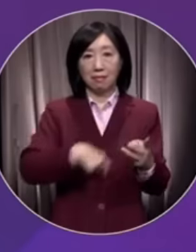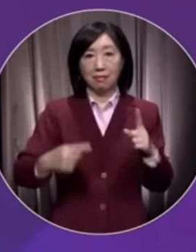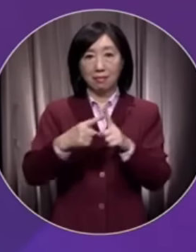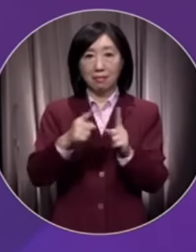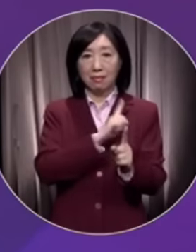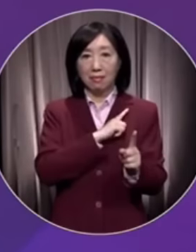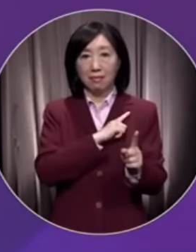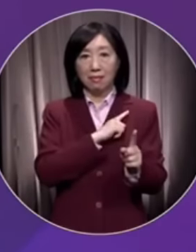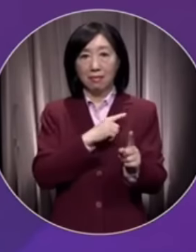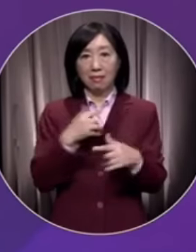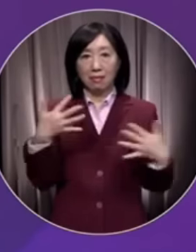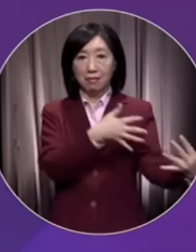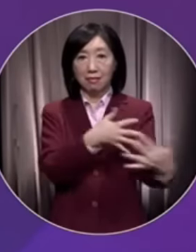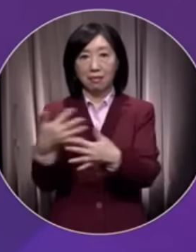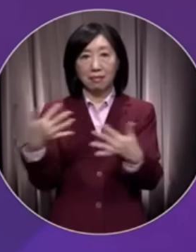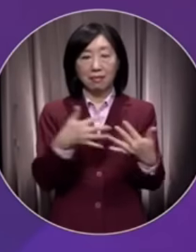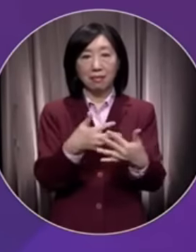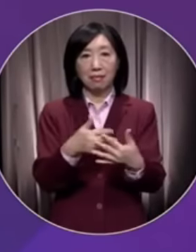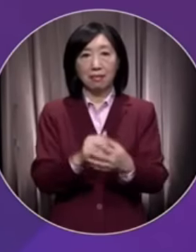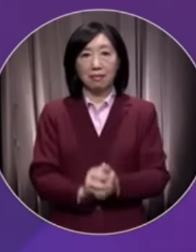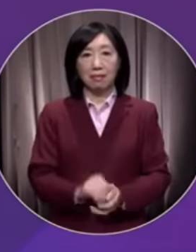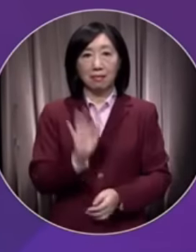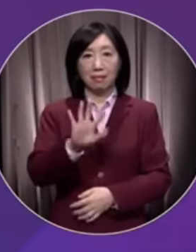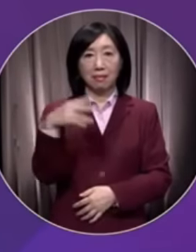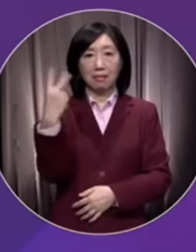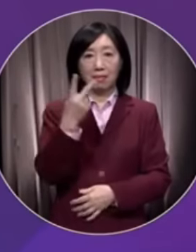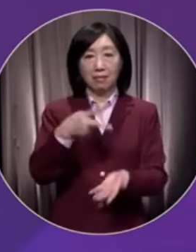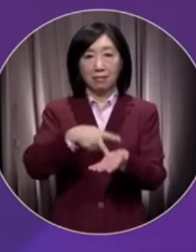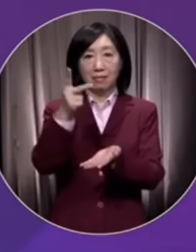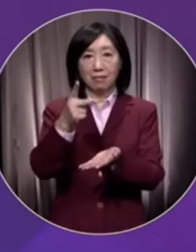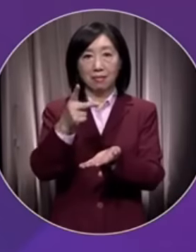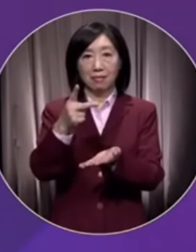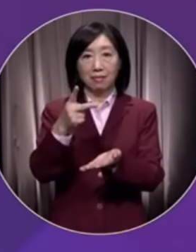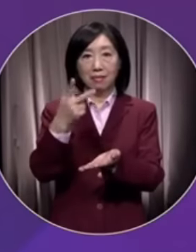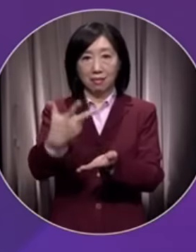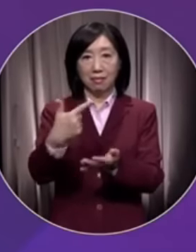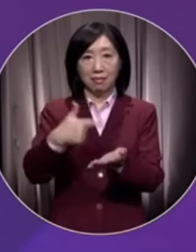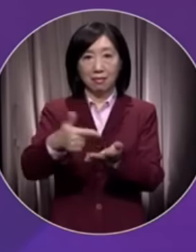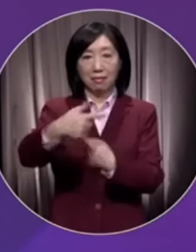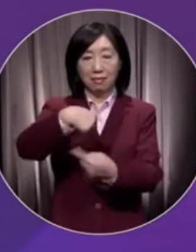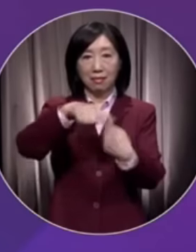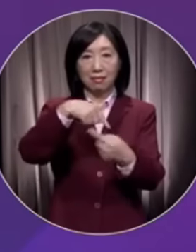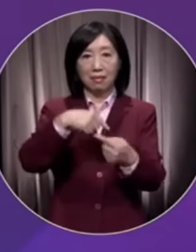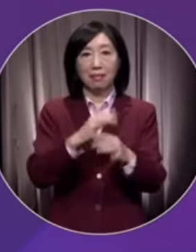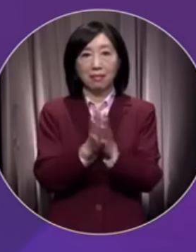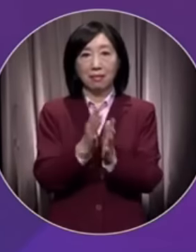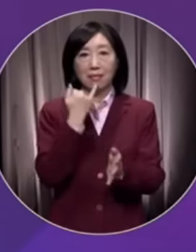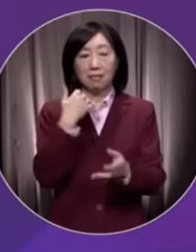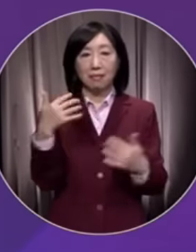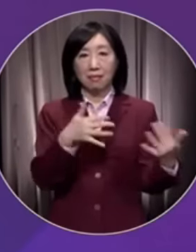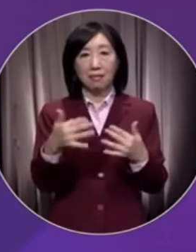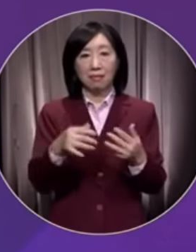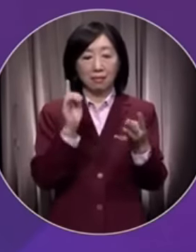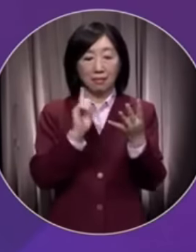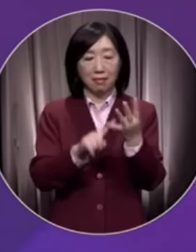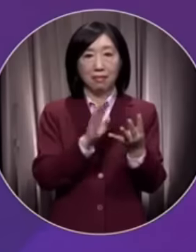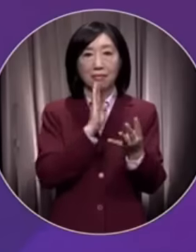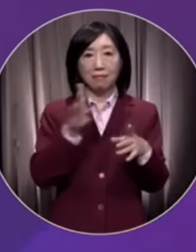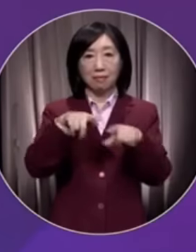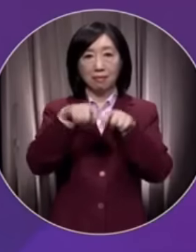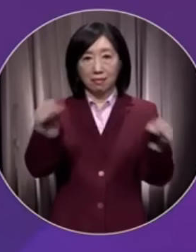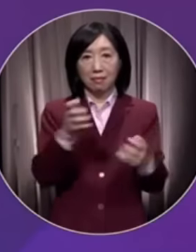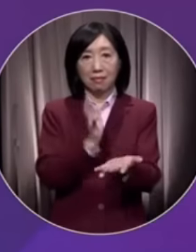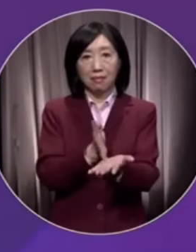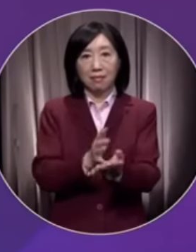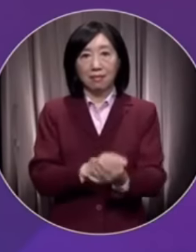彼此之间的交叉诘问，有2个回合6轮的提问与攻防。那么第四个阶段就是结论，